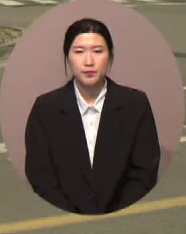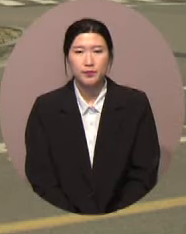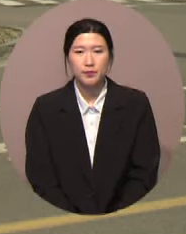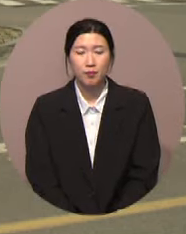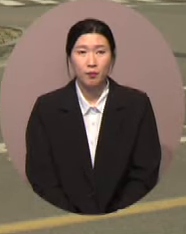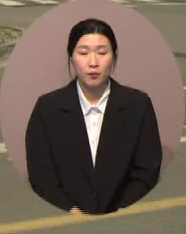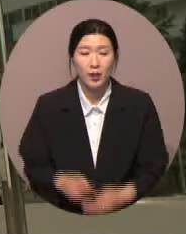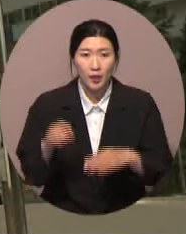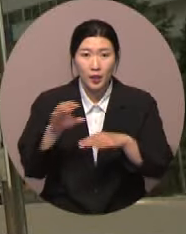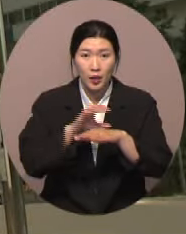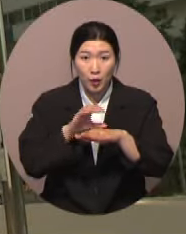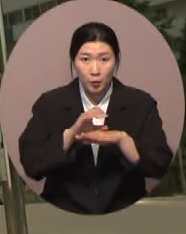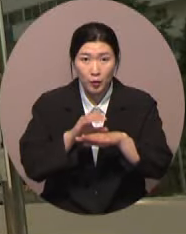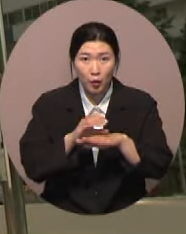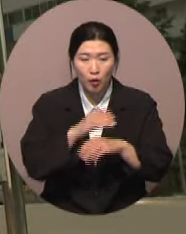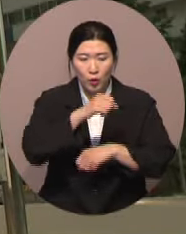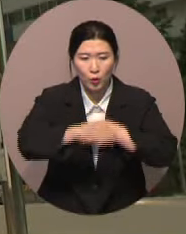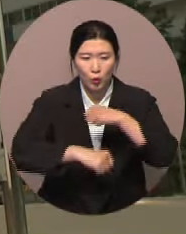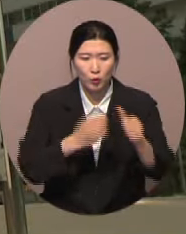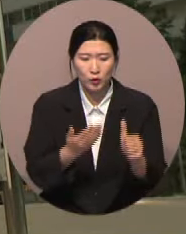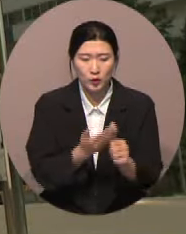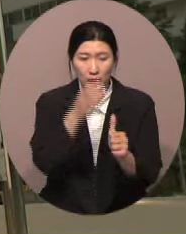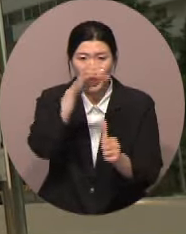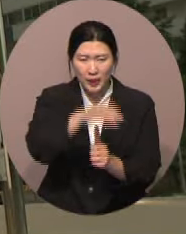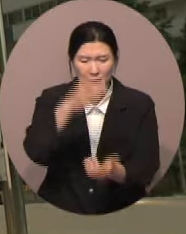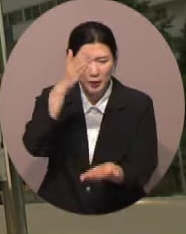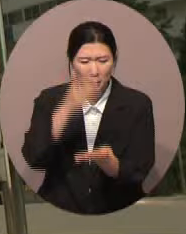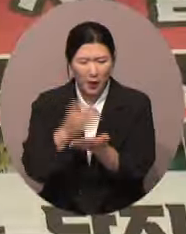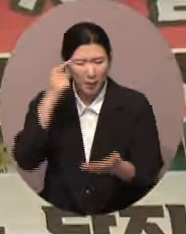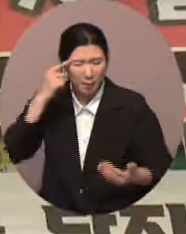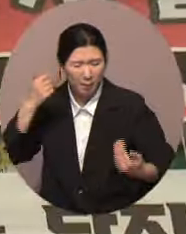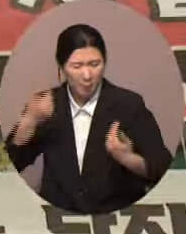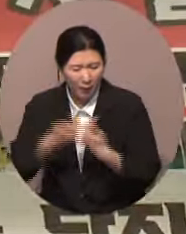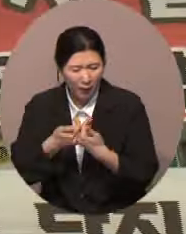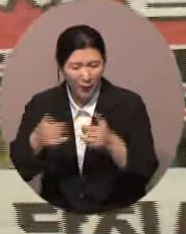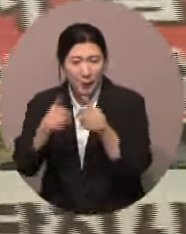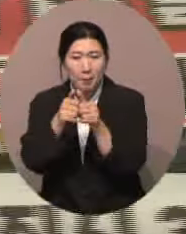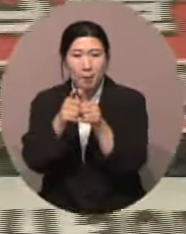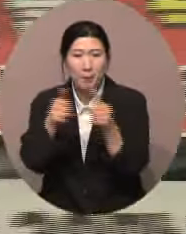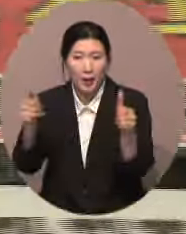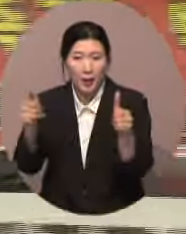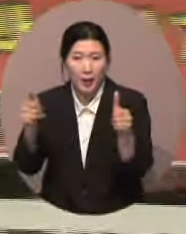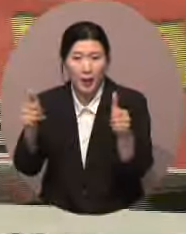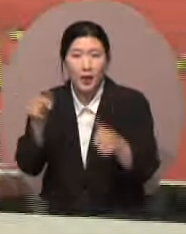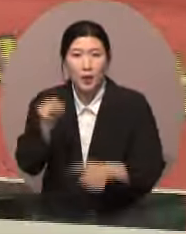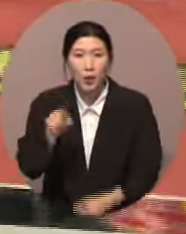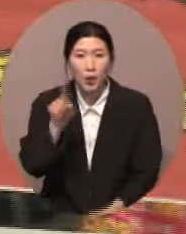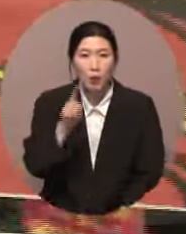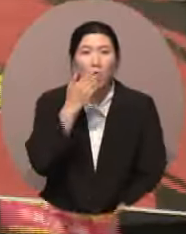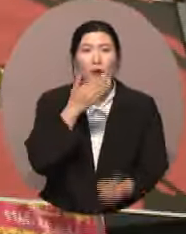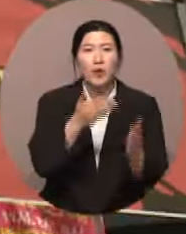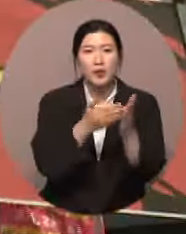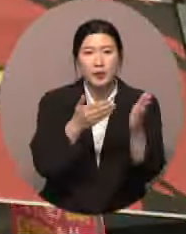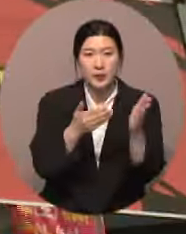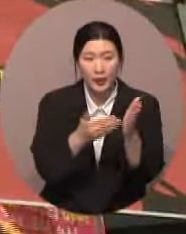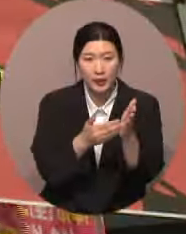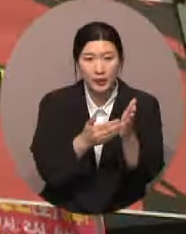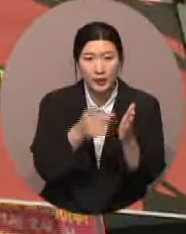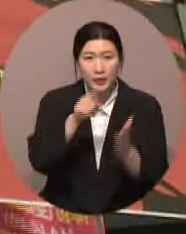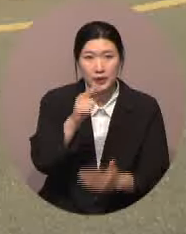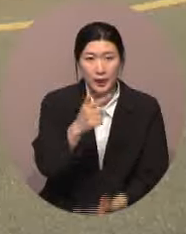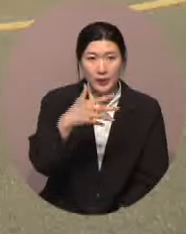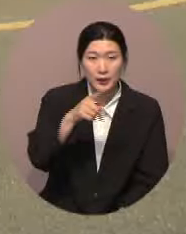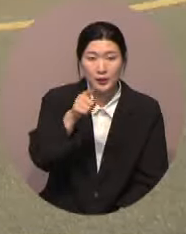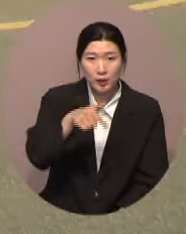스마트 축산단지 조성에 반대하는 현수막이 내걸렸습니다. 충남도가 당진 성문 간척지에 돼지 30만 두